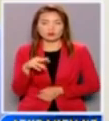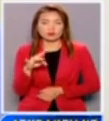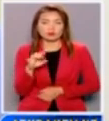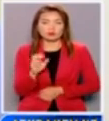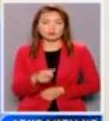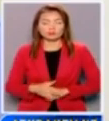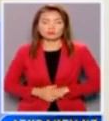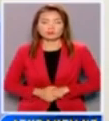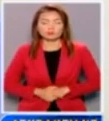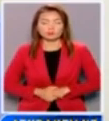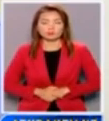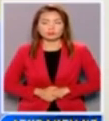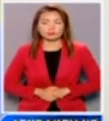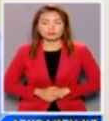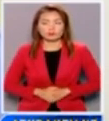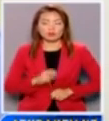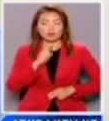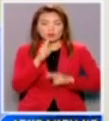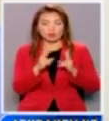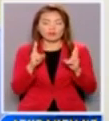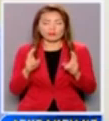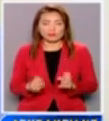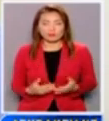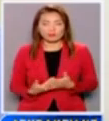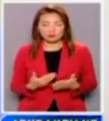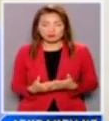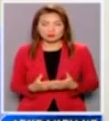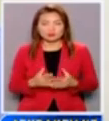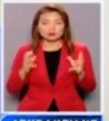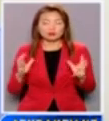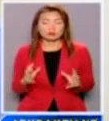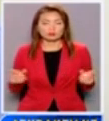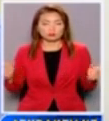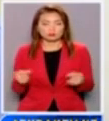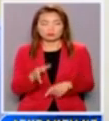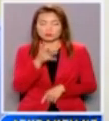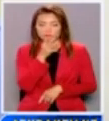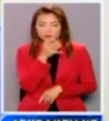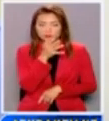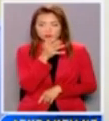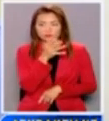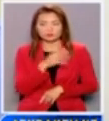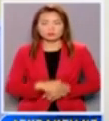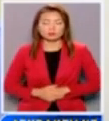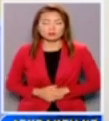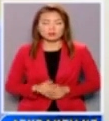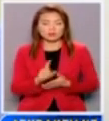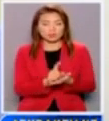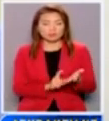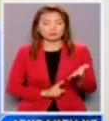Диаров. Заң бойынша арыз шағымдарды қарау заңына сәйкес мерзімі. Мысалы, арыз түскеннен